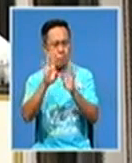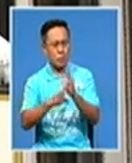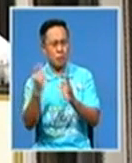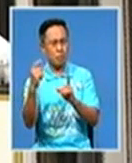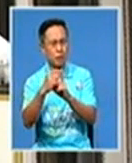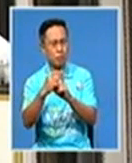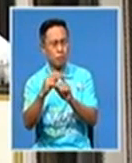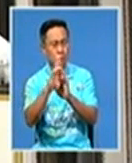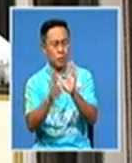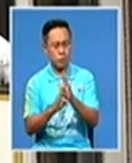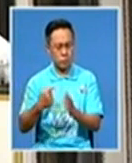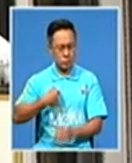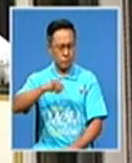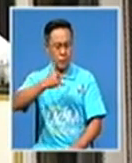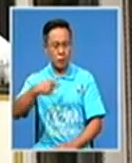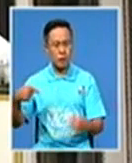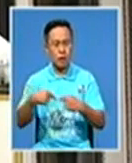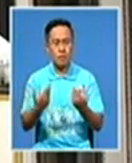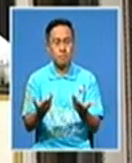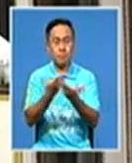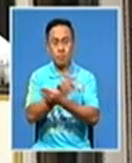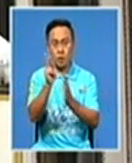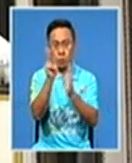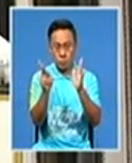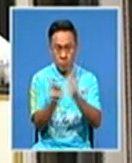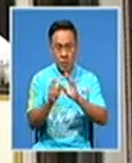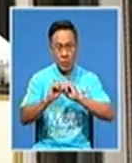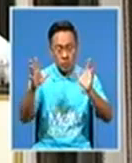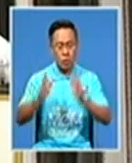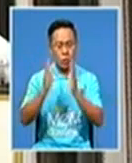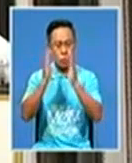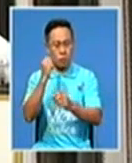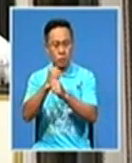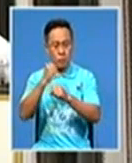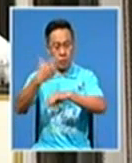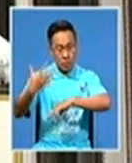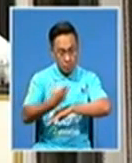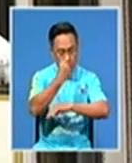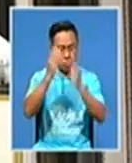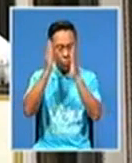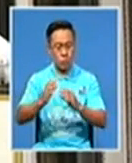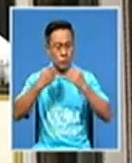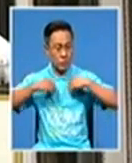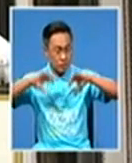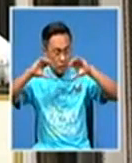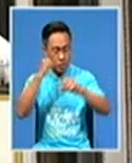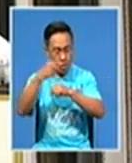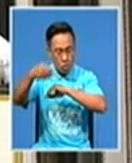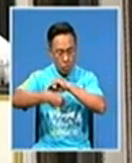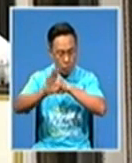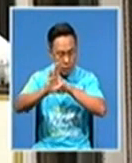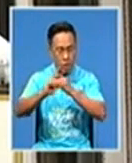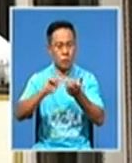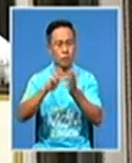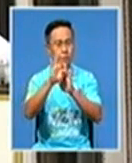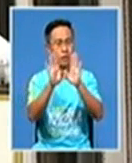ความโปร่งใสป้องกันการทุจริตไม่มีนักการเมืองทุจริตข้าราชการคอร์รัปชันแล้วก็มีการแก้ไขรายละเอียดระเบียบการจั